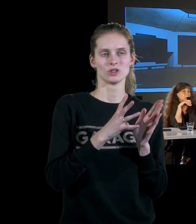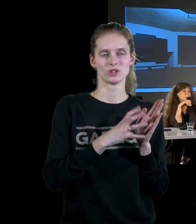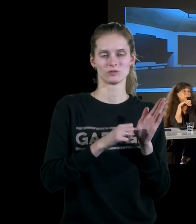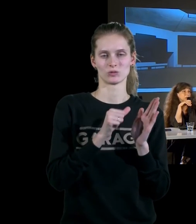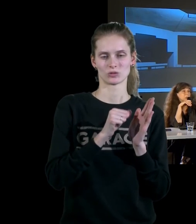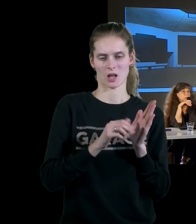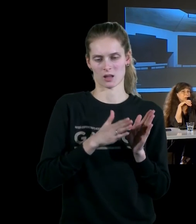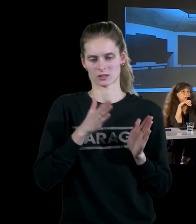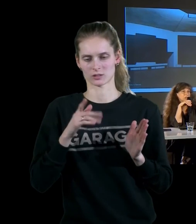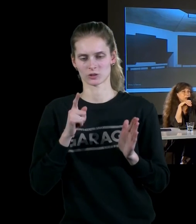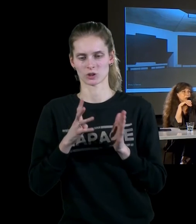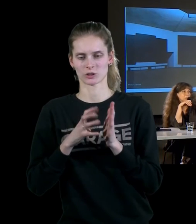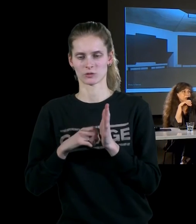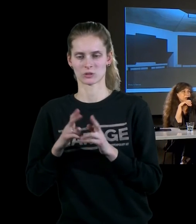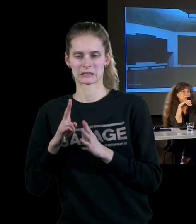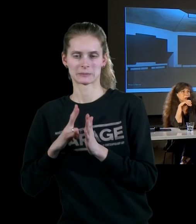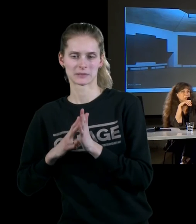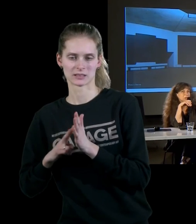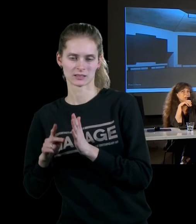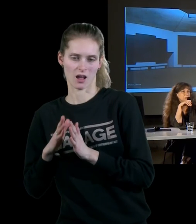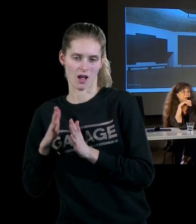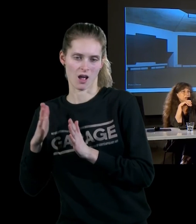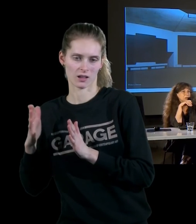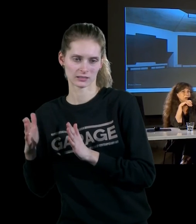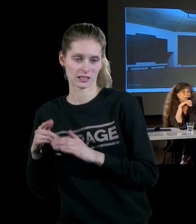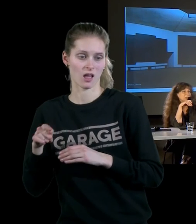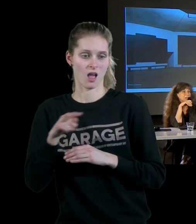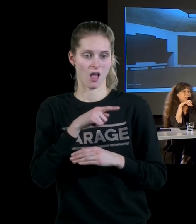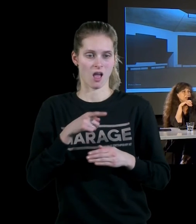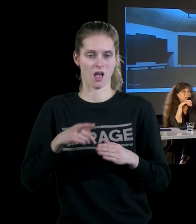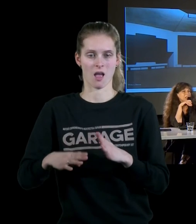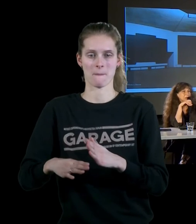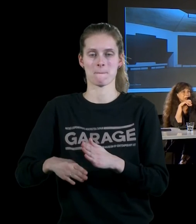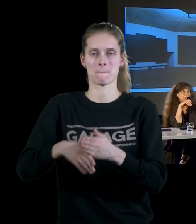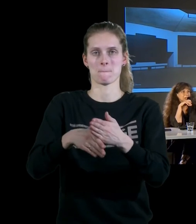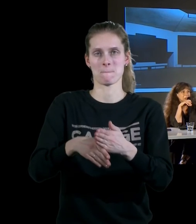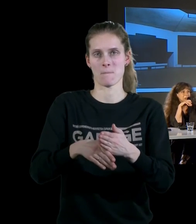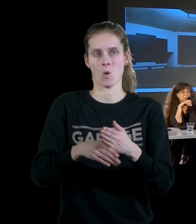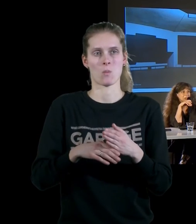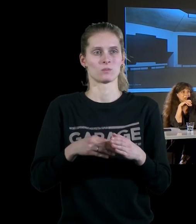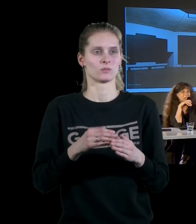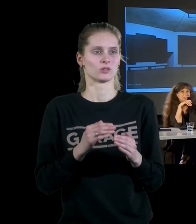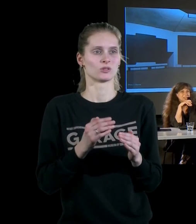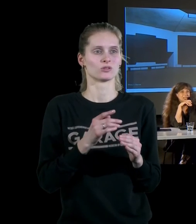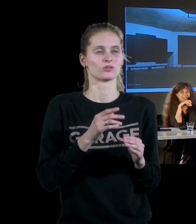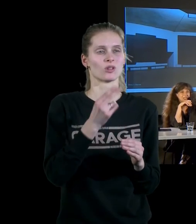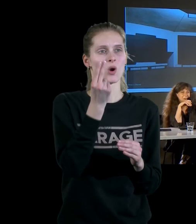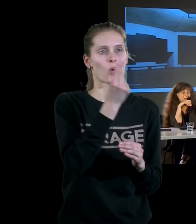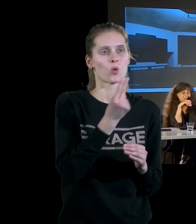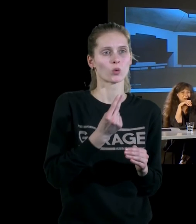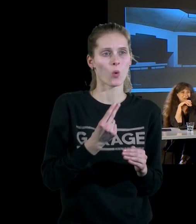70-х, 60-х, 70-х годов и до сих пор поддерживает, причем поддерживал минималистов, поддерживал ленд-арт, то есть такие самые